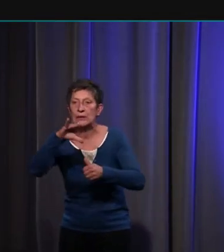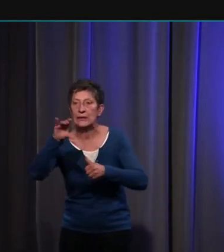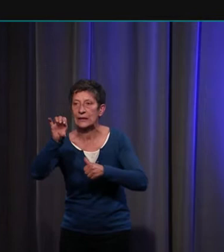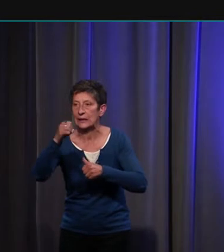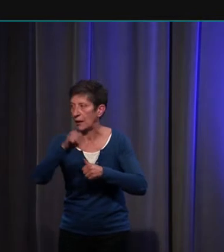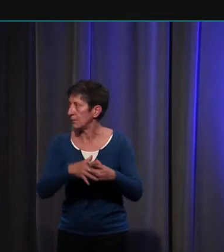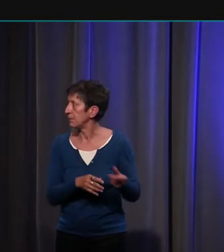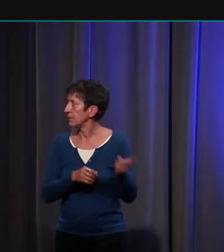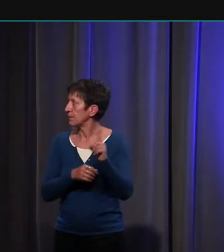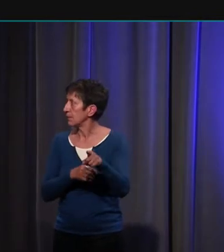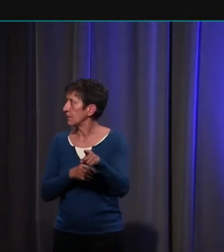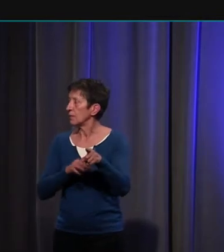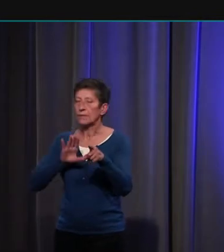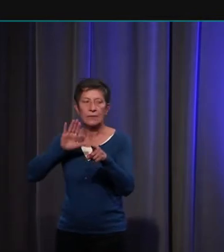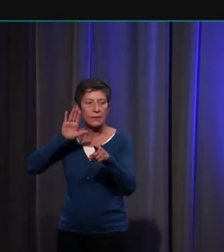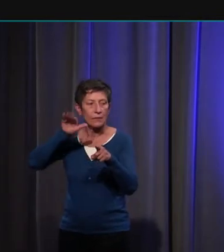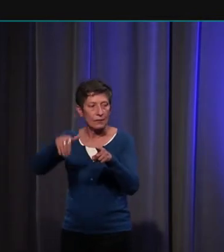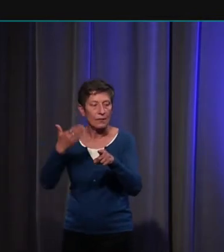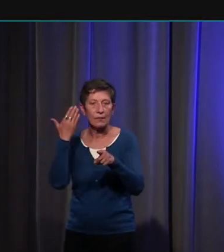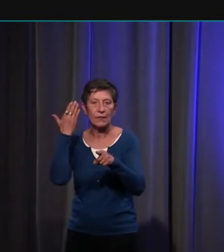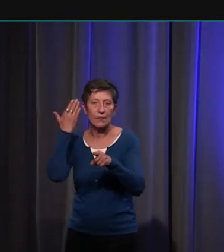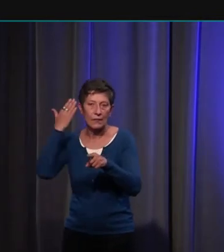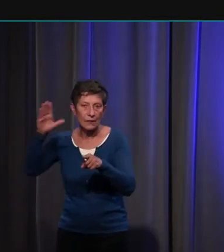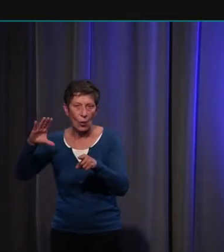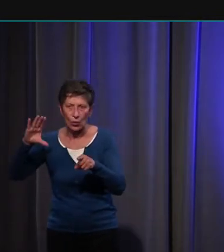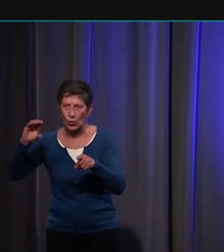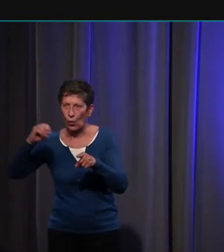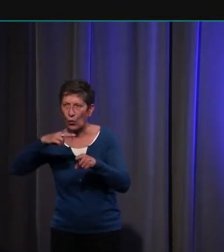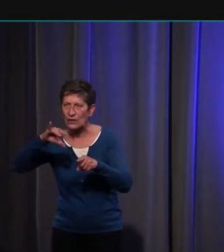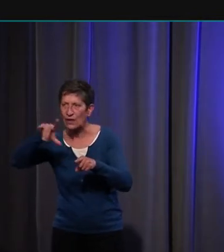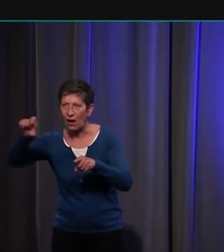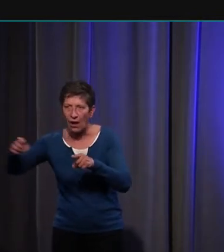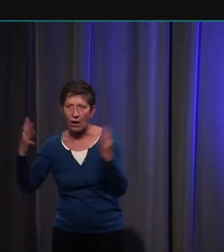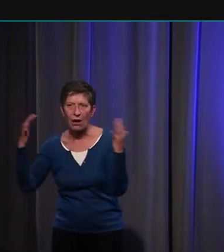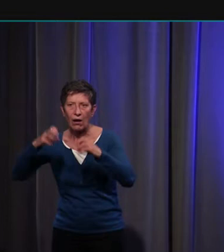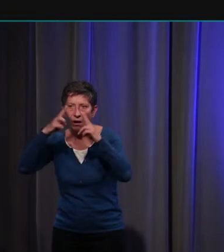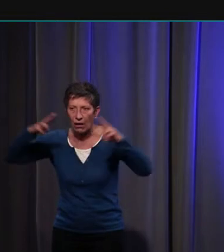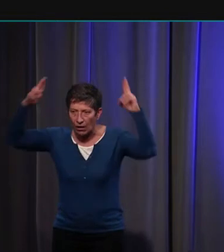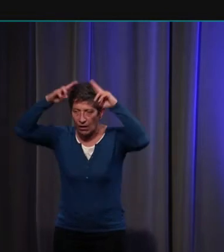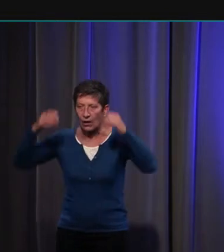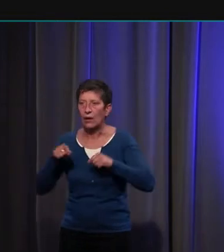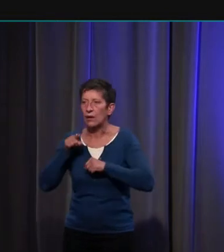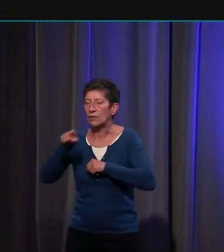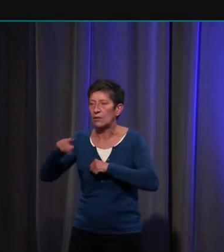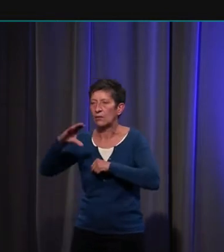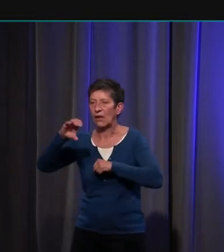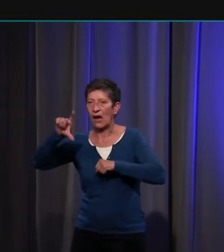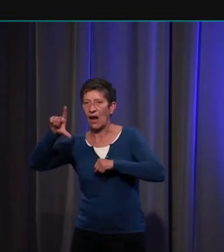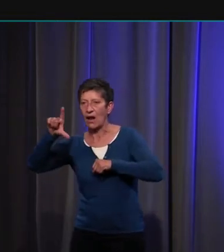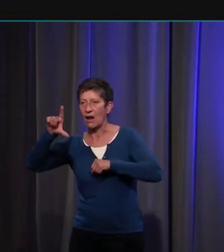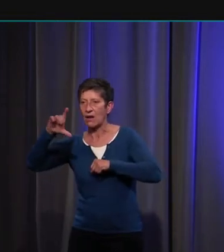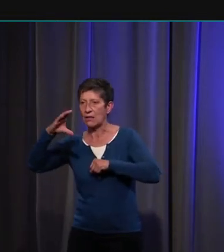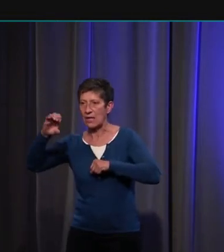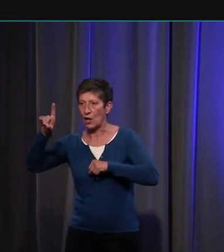que vous avez ensuite un grand concile oecuménique en 450 tiens quelqu'un concile de chalcédoine où un certain